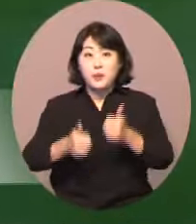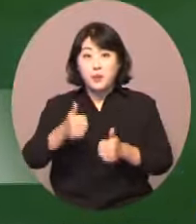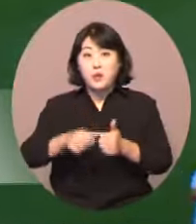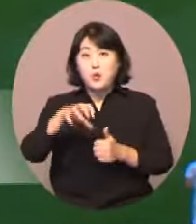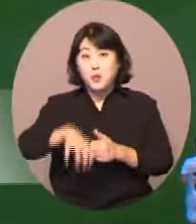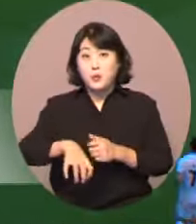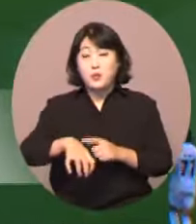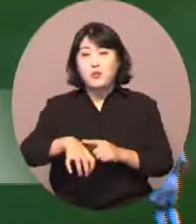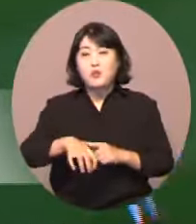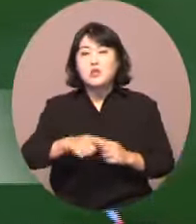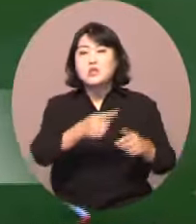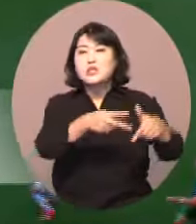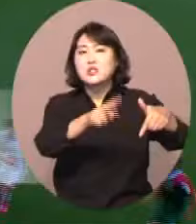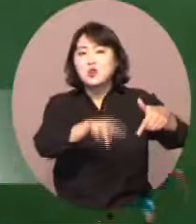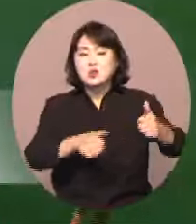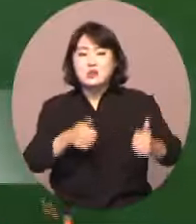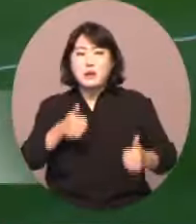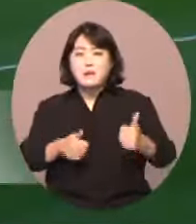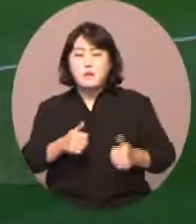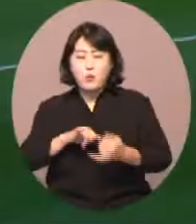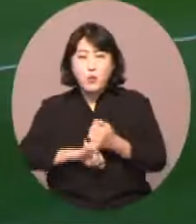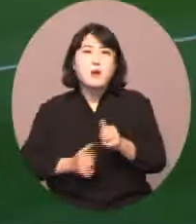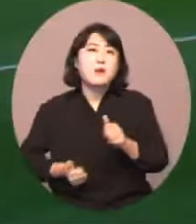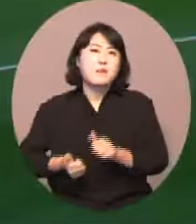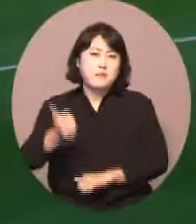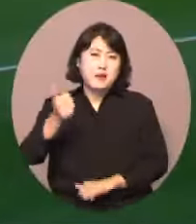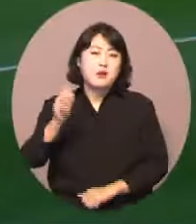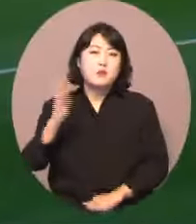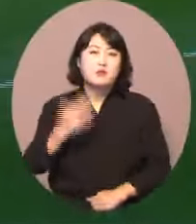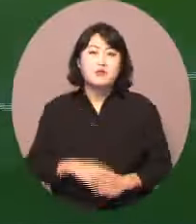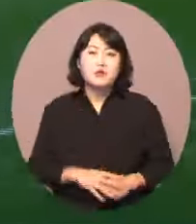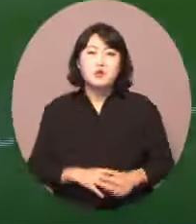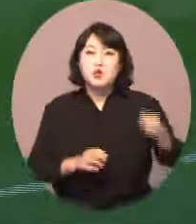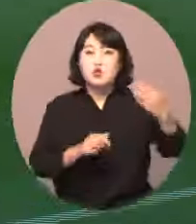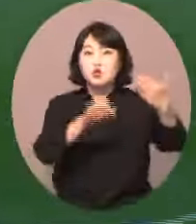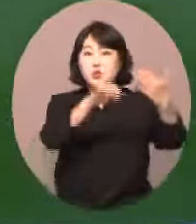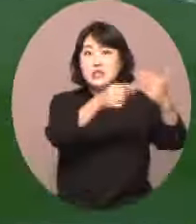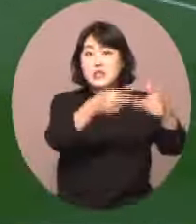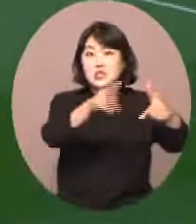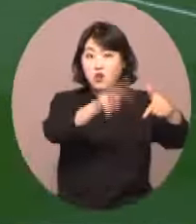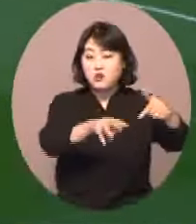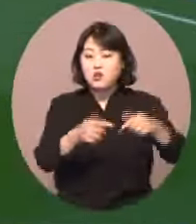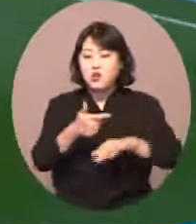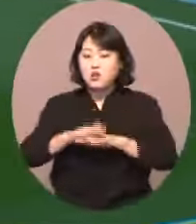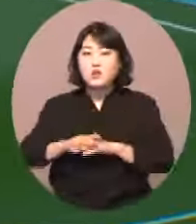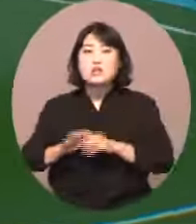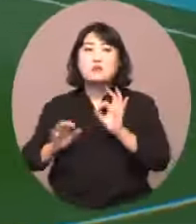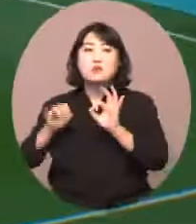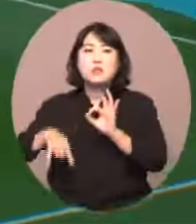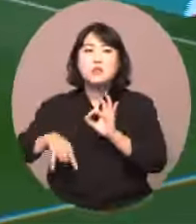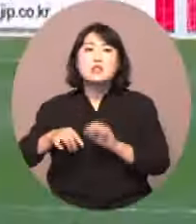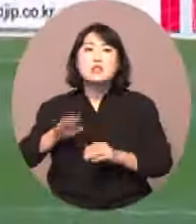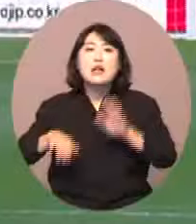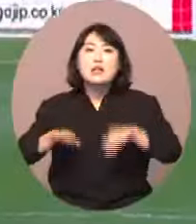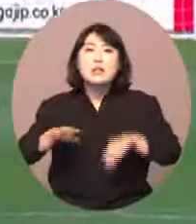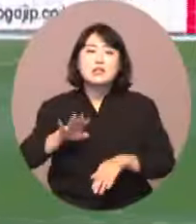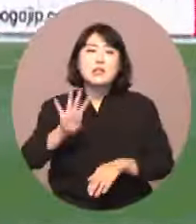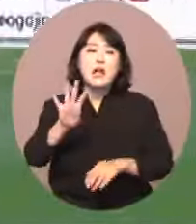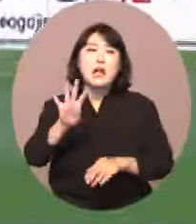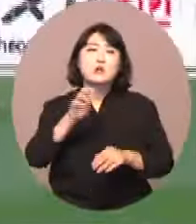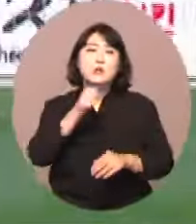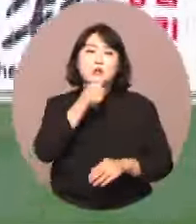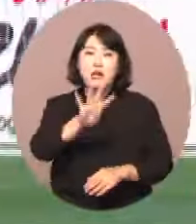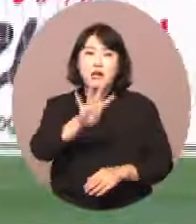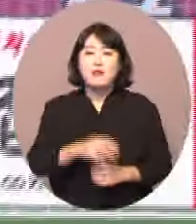인천과의 경기를 반드시 잡아야 합니다. 현재 9위 인천과 10위 대전과의 승점차는 4점으로 내일 대전이